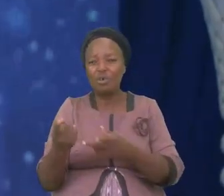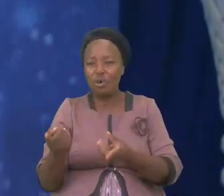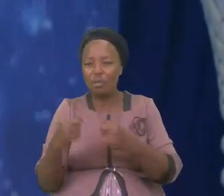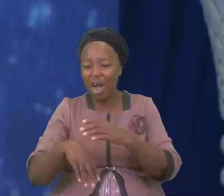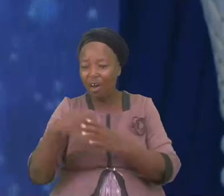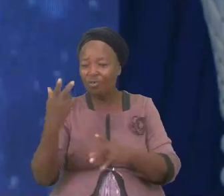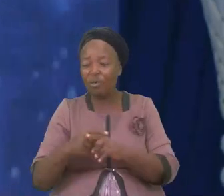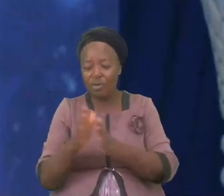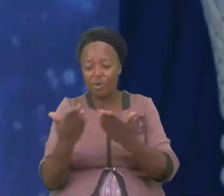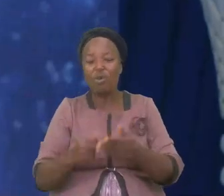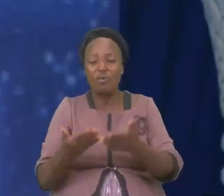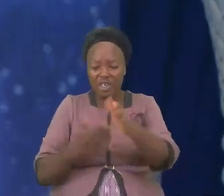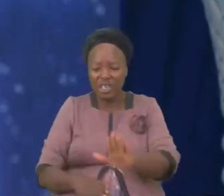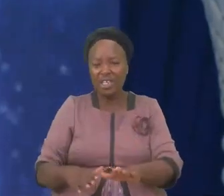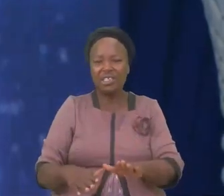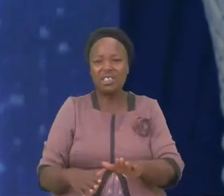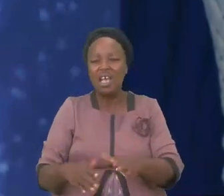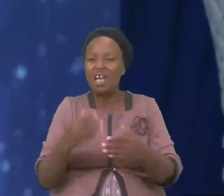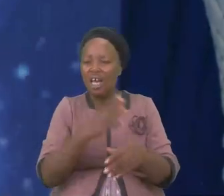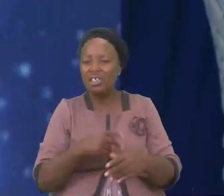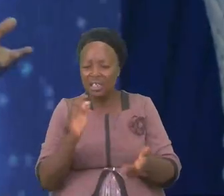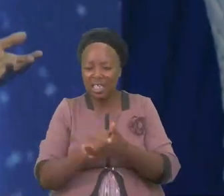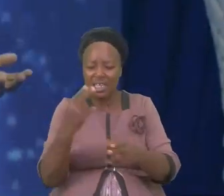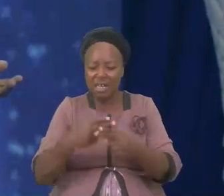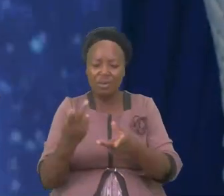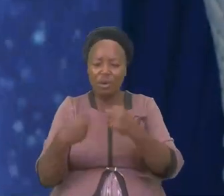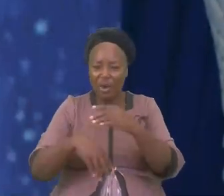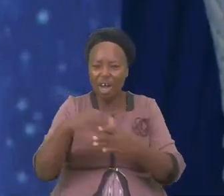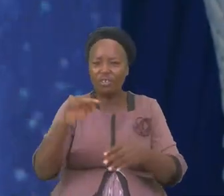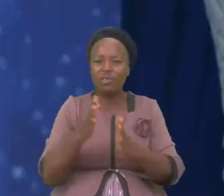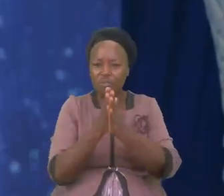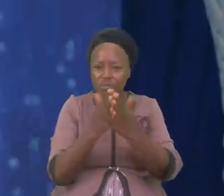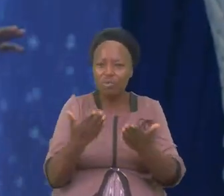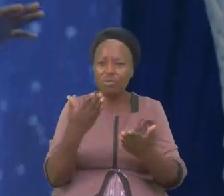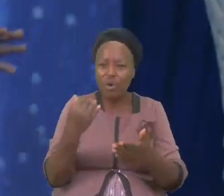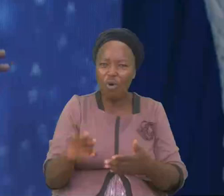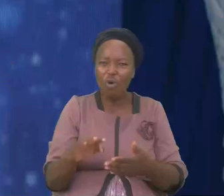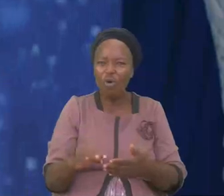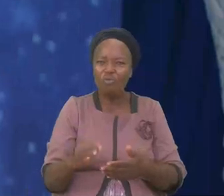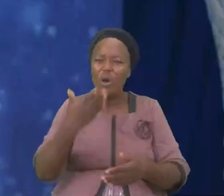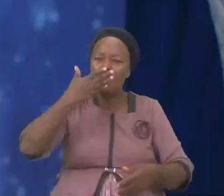Ton nom quittera le nom de la mort prématurée.